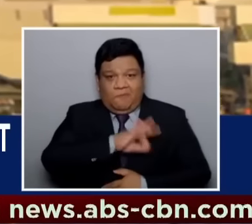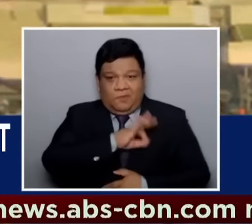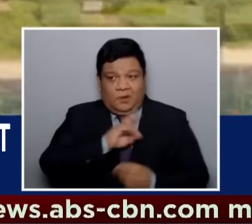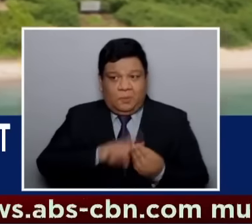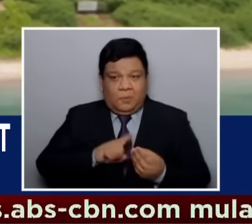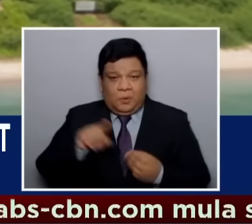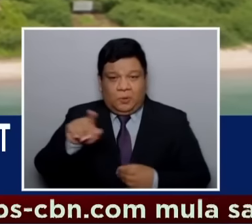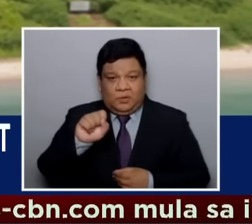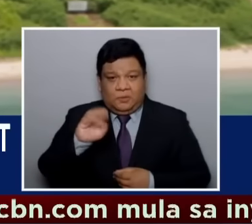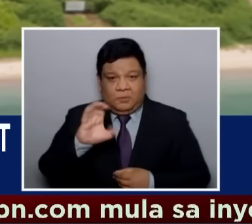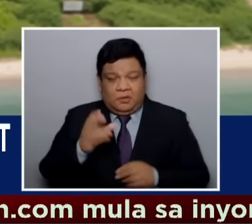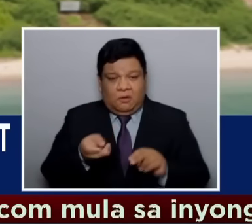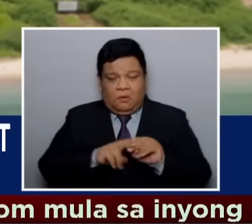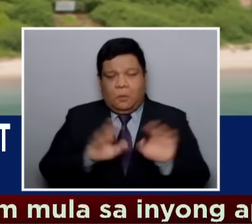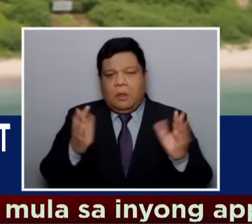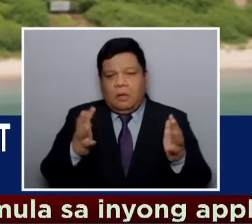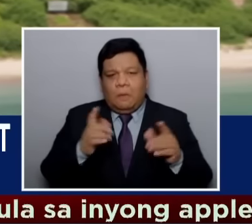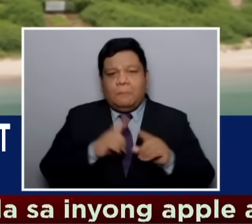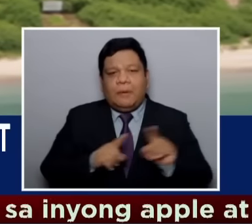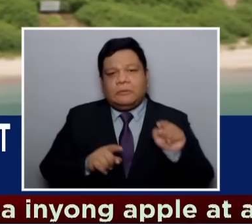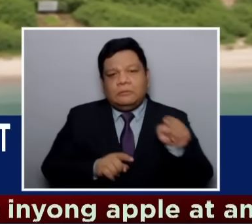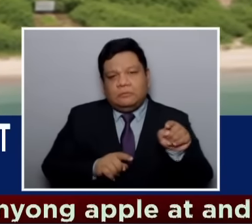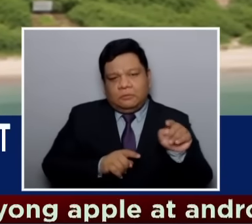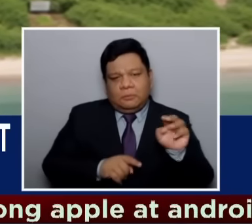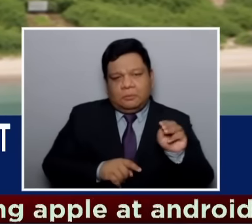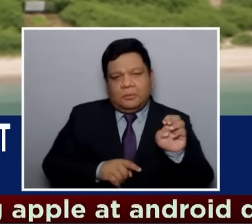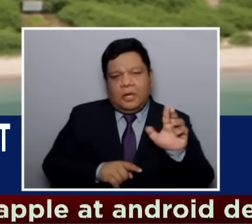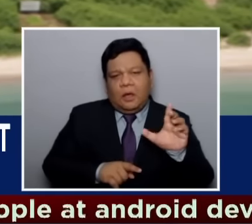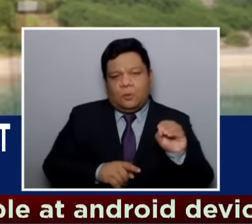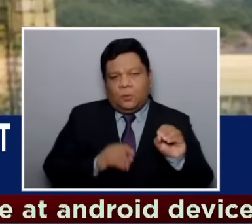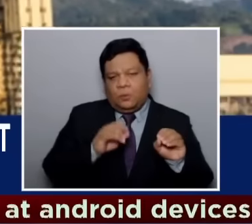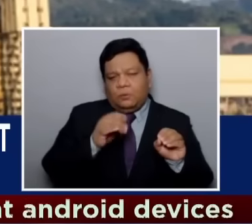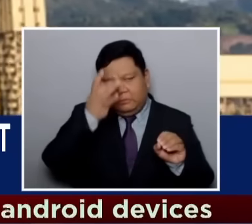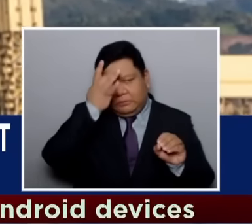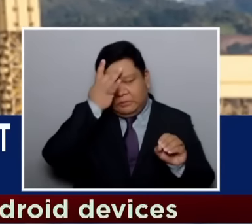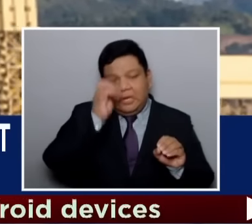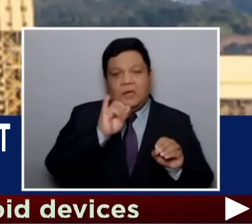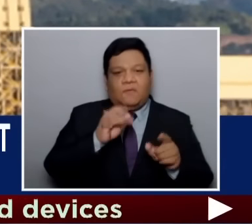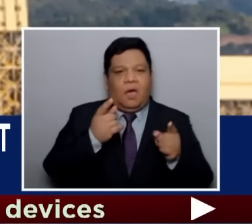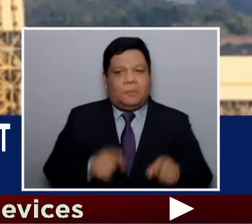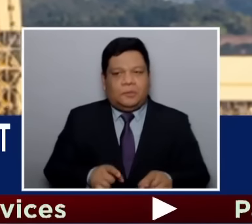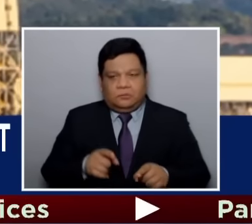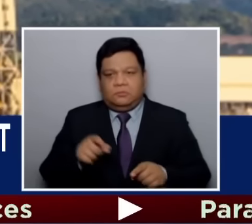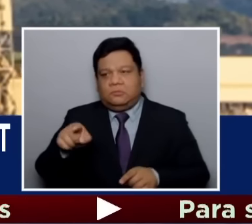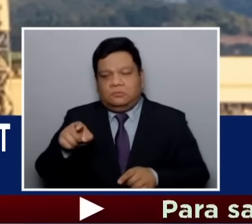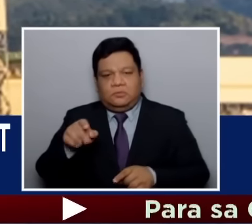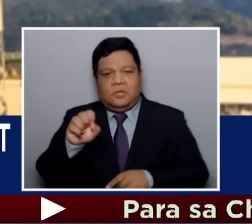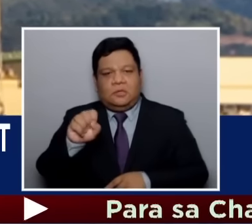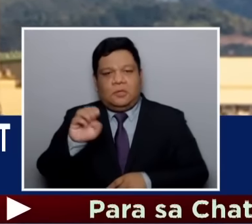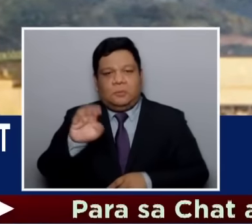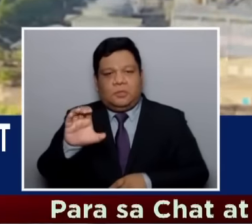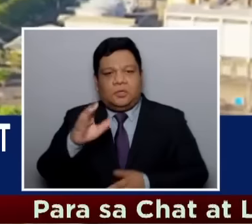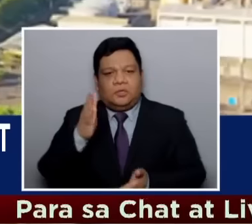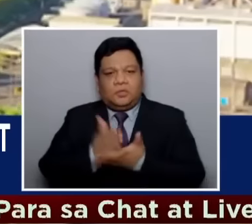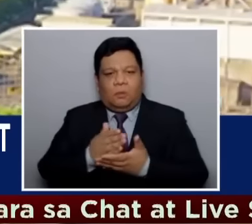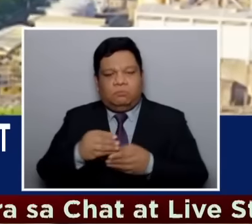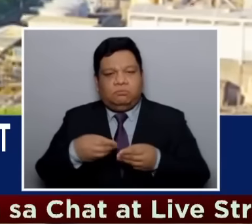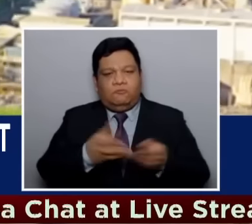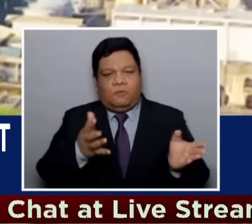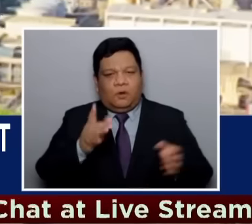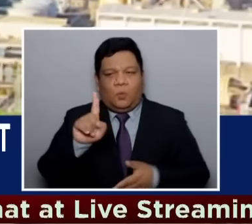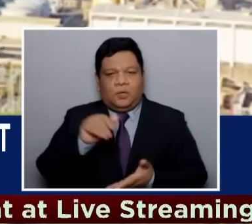pero sila rin ang mamumroblema kung biglang tumigil na sa pagsusupply ng 1,000 megawatts ang